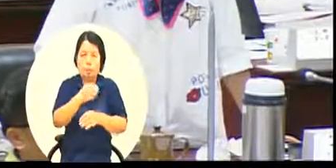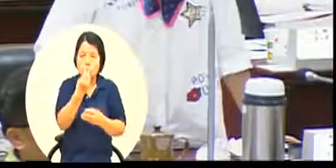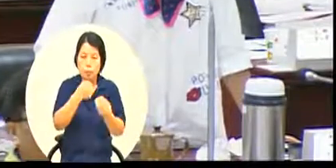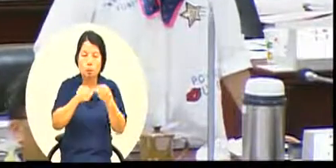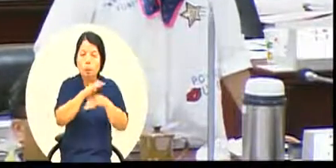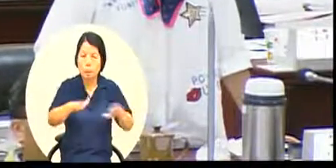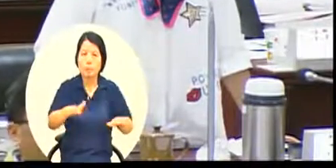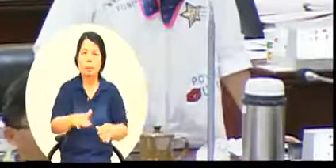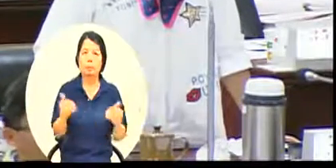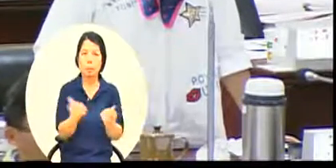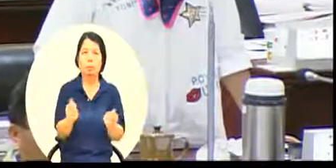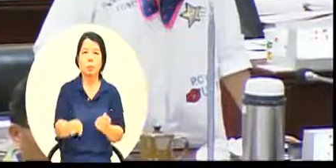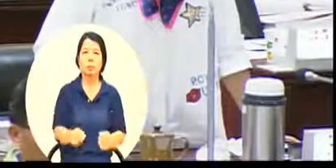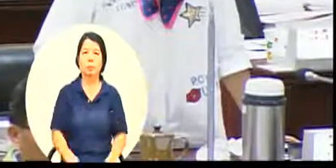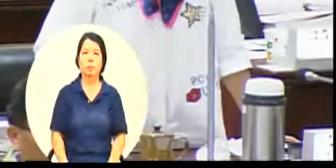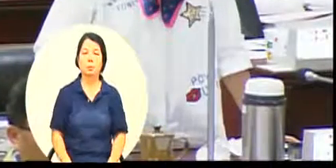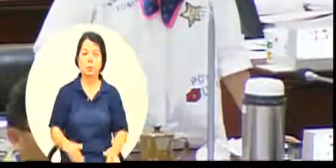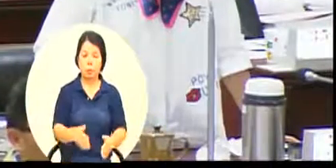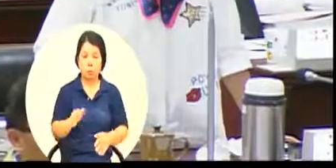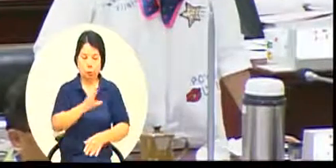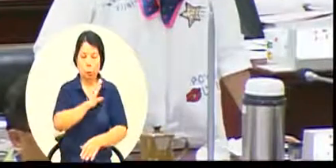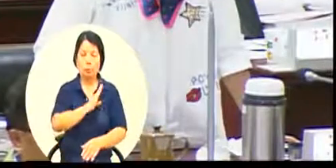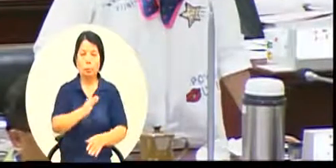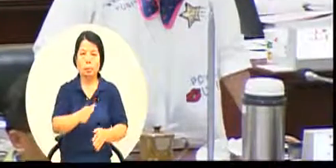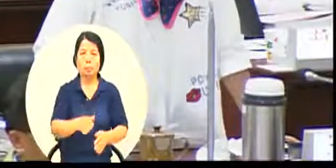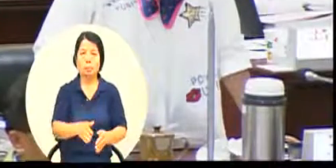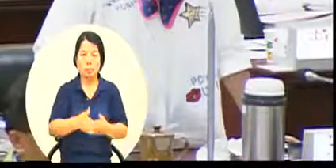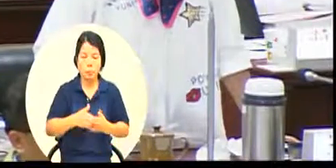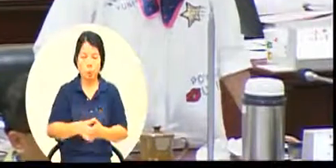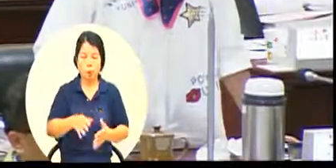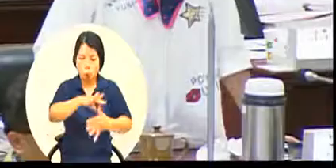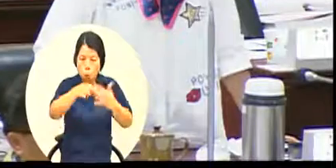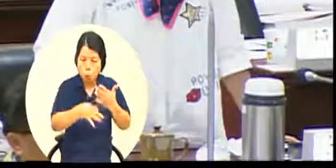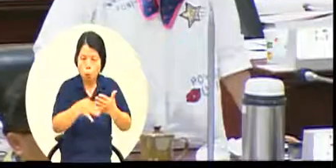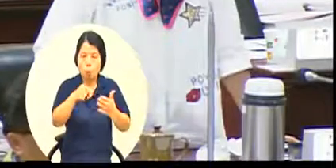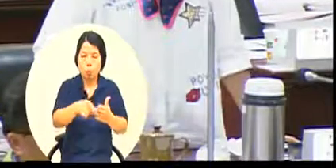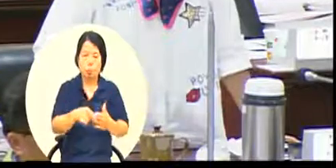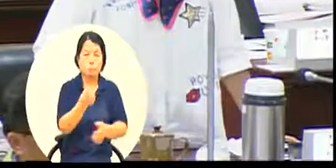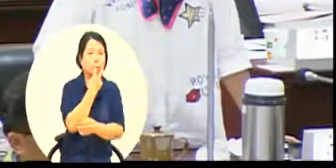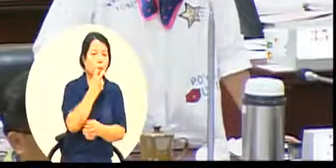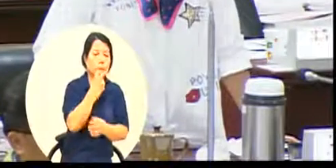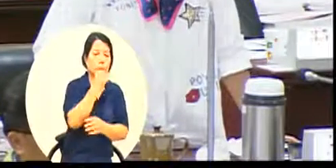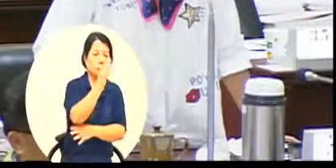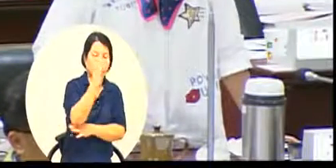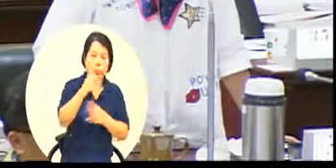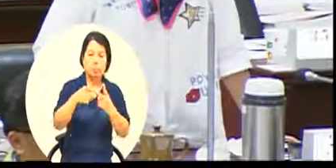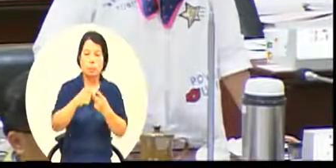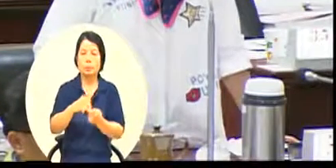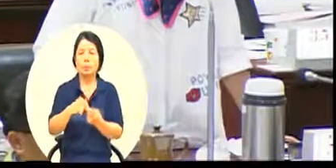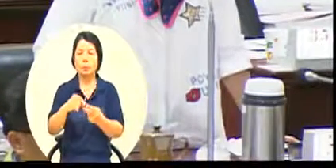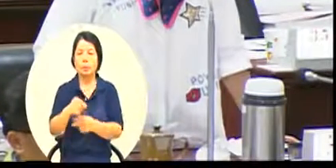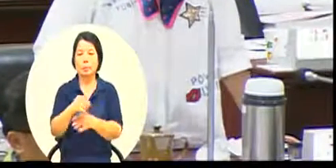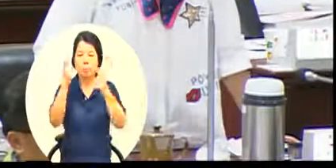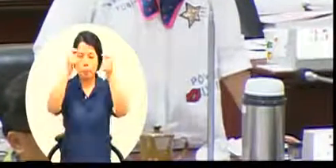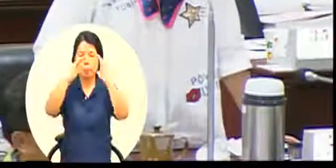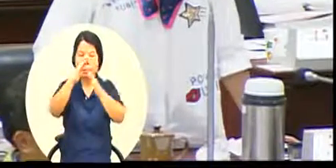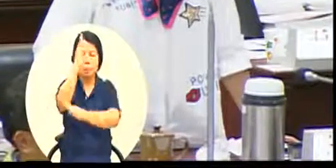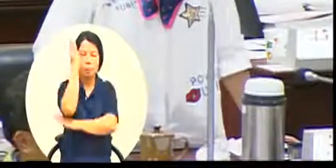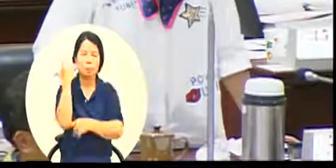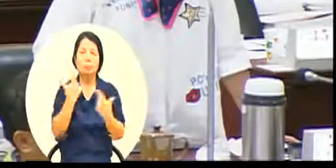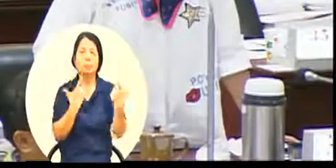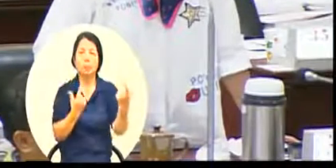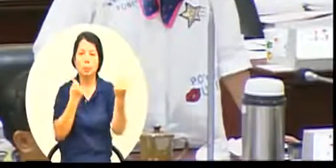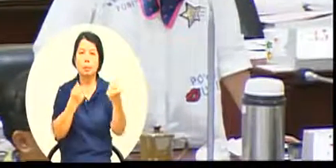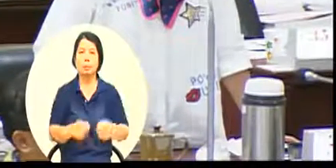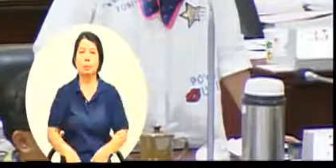题。那原则上，当然我们在这个规范上，中央政府跟地方政府都一样，我们针对